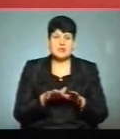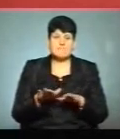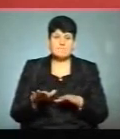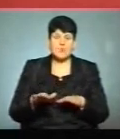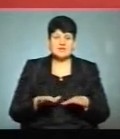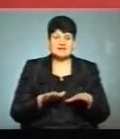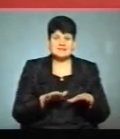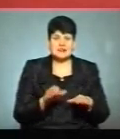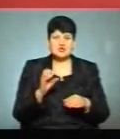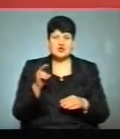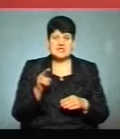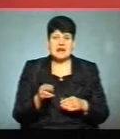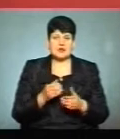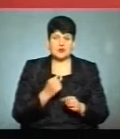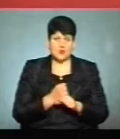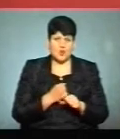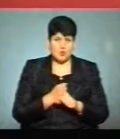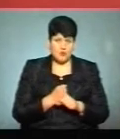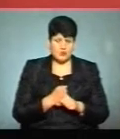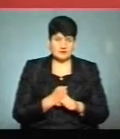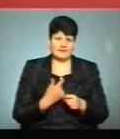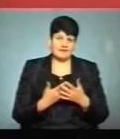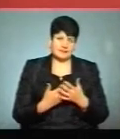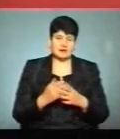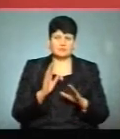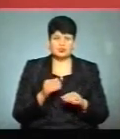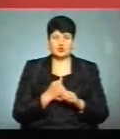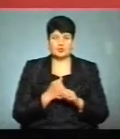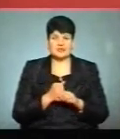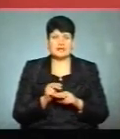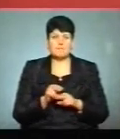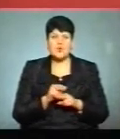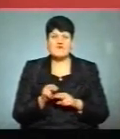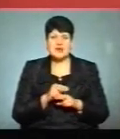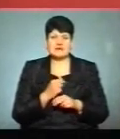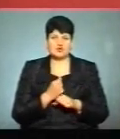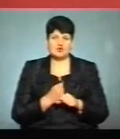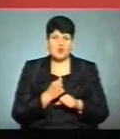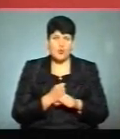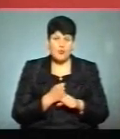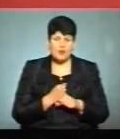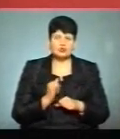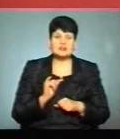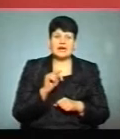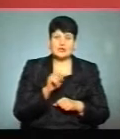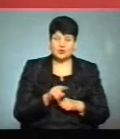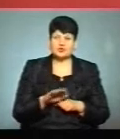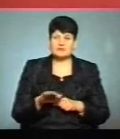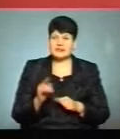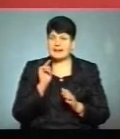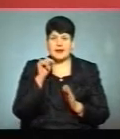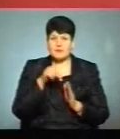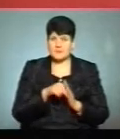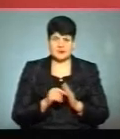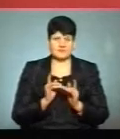фахівців соціальної роботи, які, скажімо так, будуть робити профілактичну роботу для того, щоб діти не потрапляли в